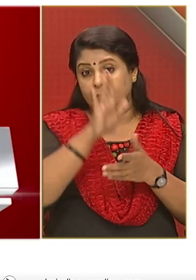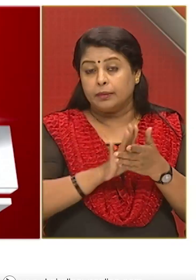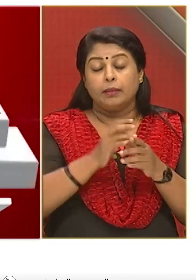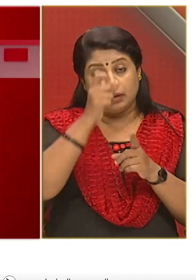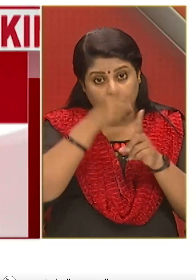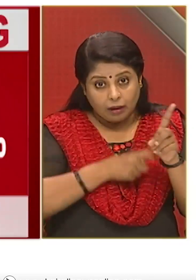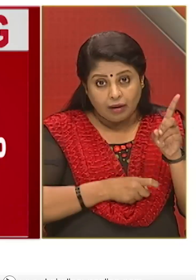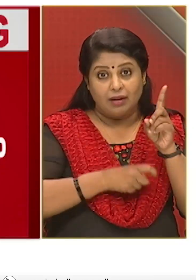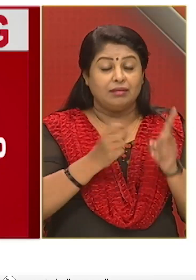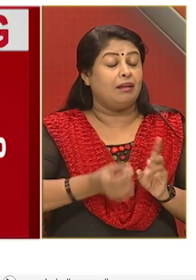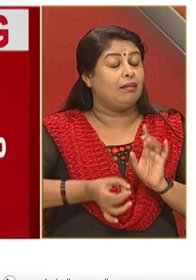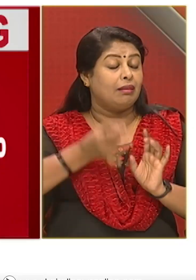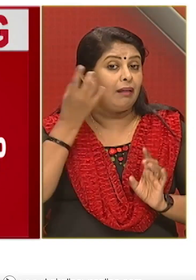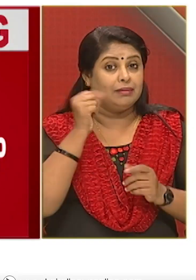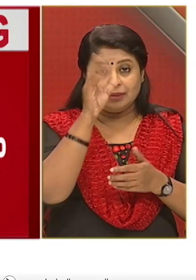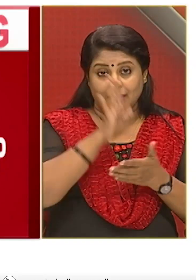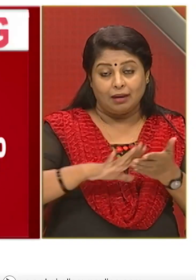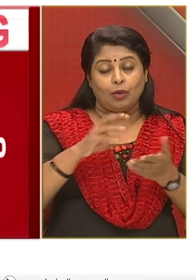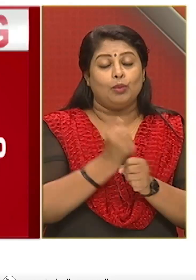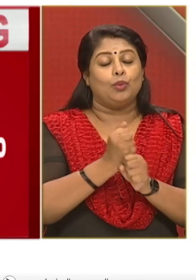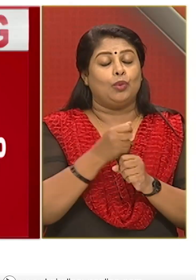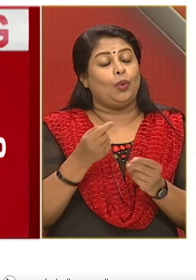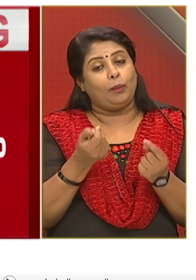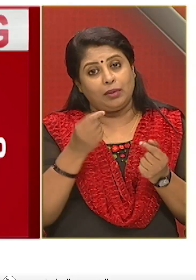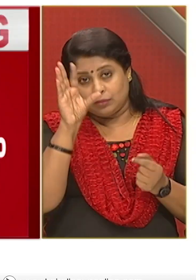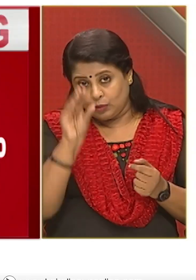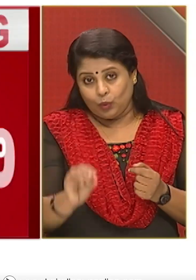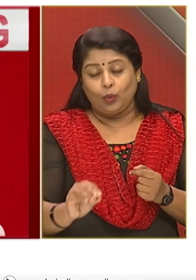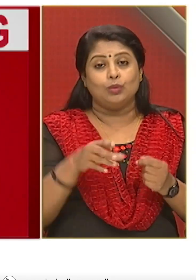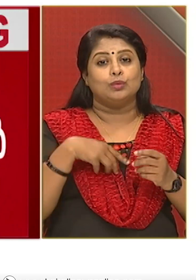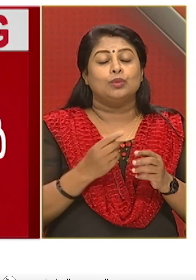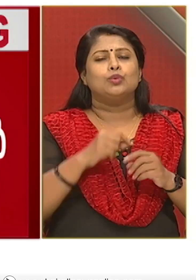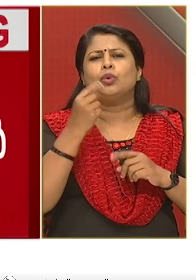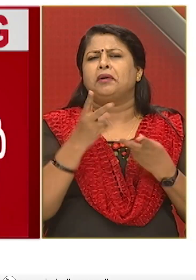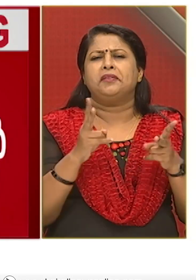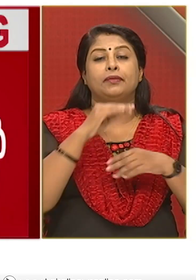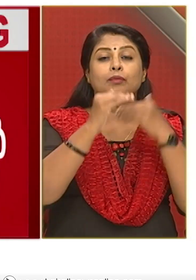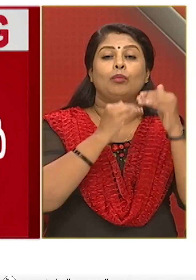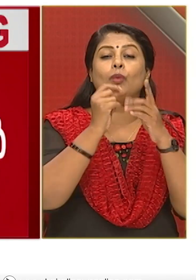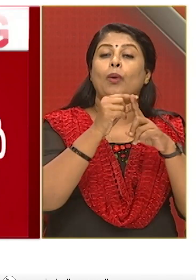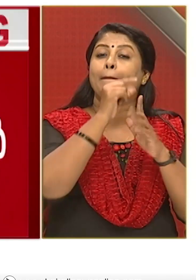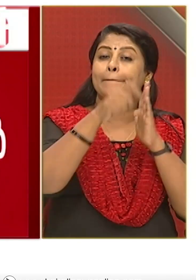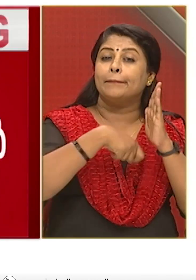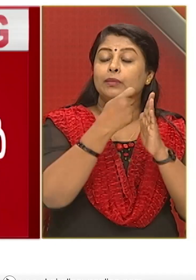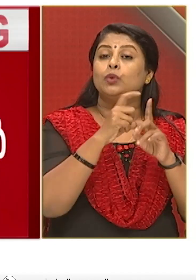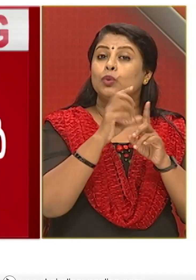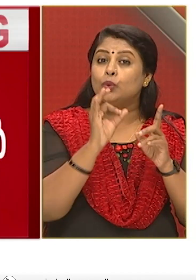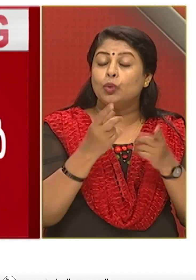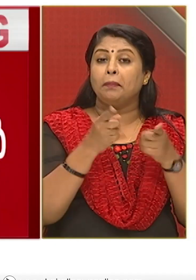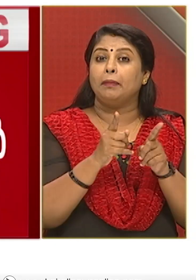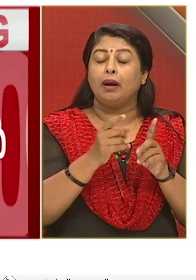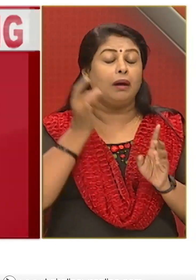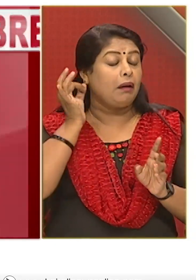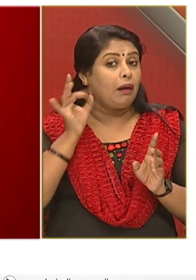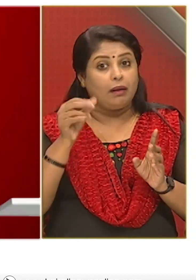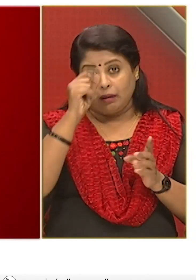ഇത്തരത്തിലൊരു പ്രതികാര നടപടി സ്വീകരിച്ചിരിക്കുന്നത്. സാമ്പത്തിക പ്രശ്നം നിലനിൽക്കുമ്പോൾ പോലും വലിയ വികസന പദ്ധതികൾ നടപ്പിലാക്കുന്ന സംസ്ഥാനത്തിന് കൂടുതൽ പ്രതിസന്ധികളിലേക്ക്